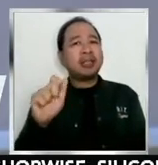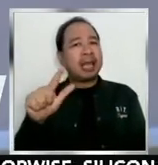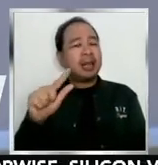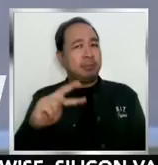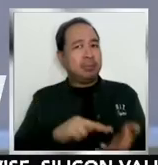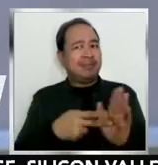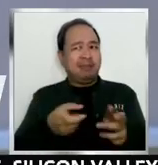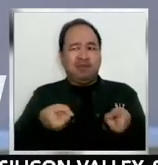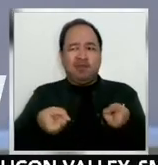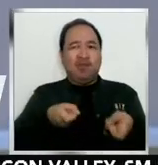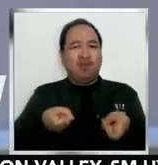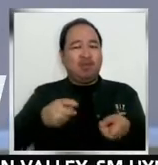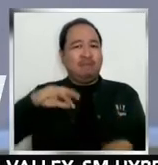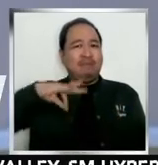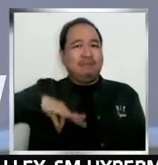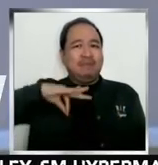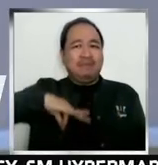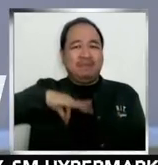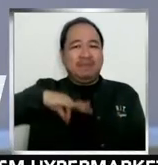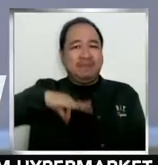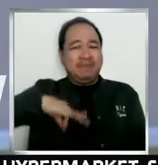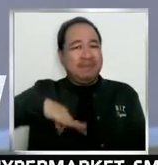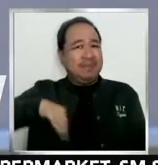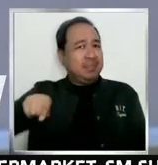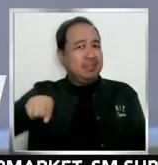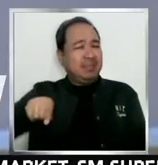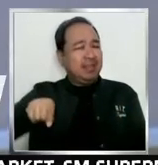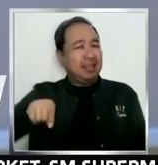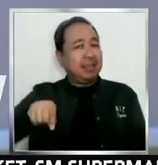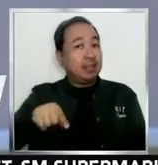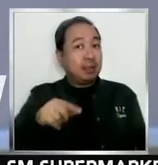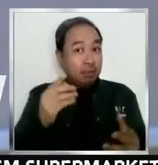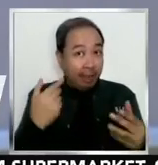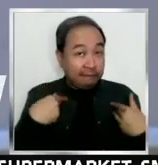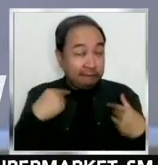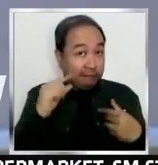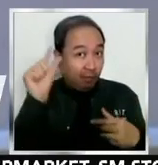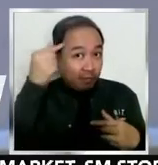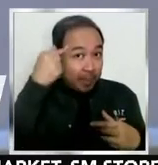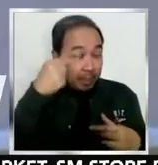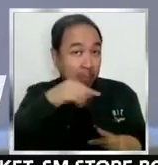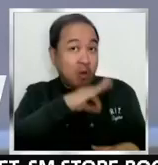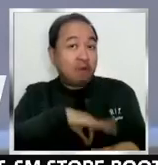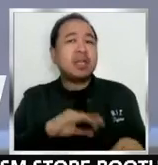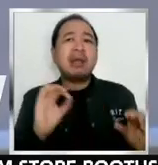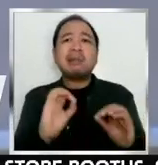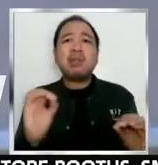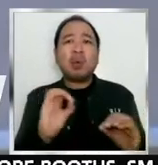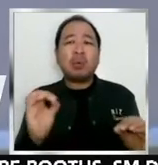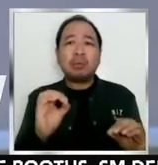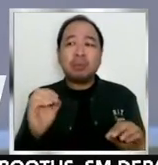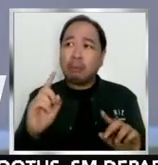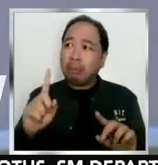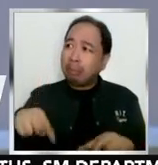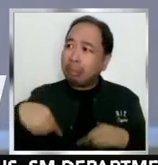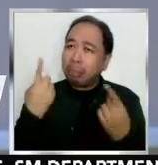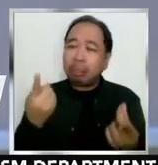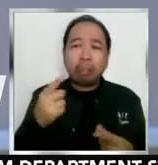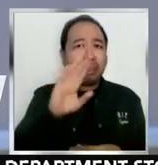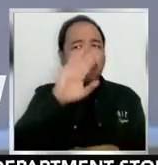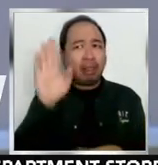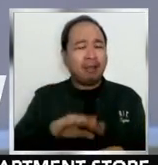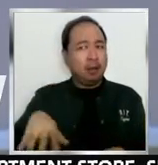national treasury. Hindi pa tayo kahit kailan nakaranas ng ganitong kagarapal